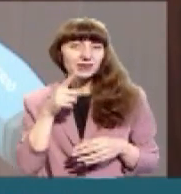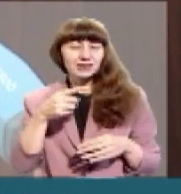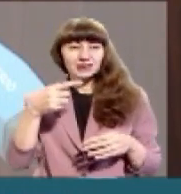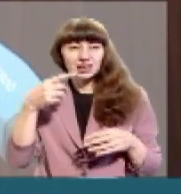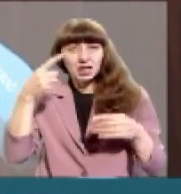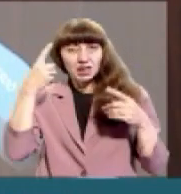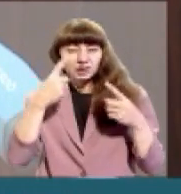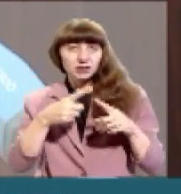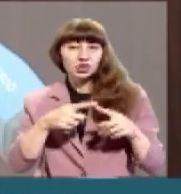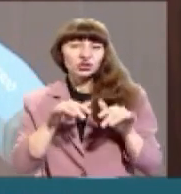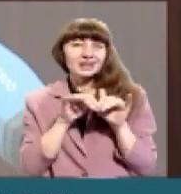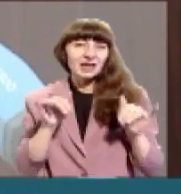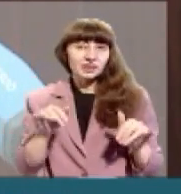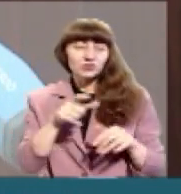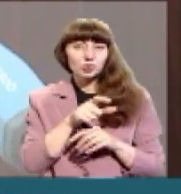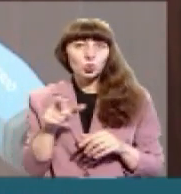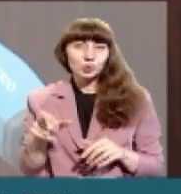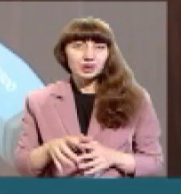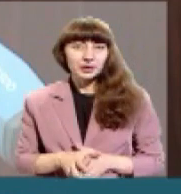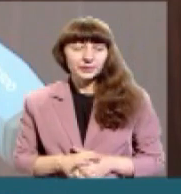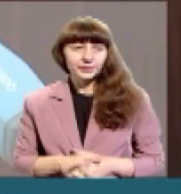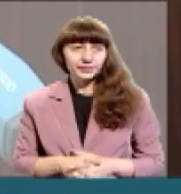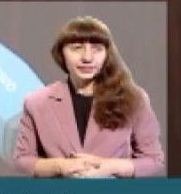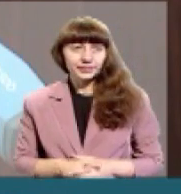людей. Мы соответствующую